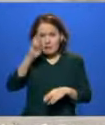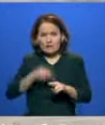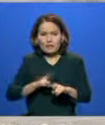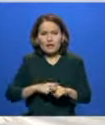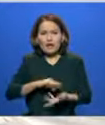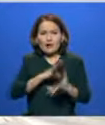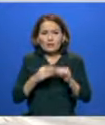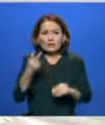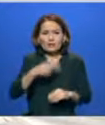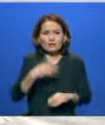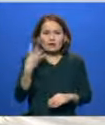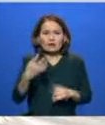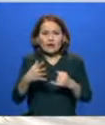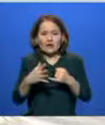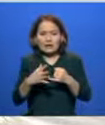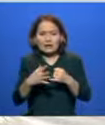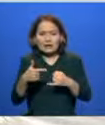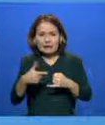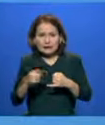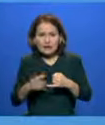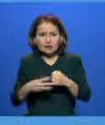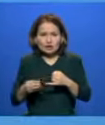жалпы 24 гектар жер қайтарылды.